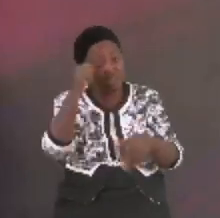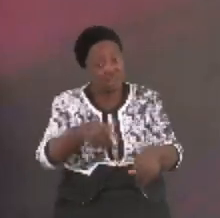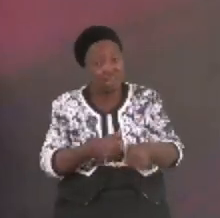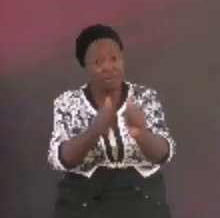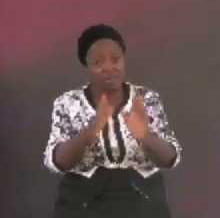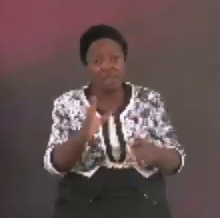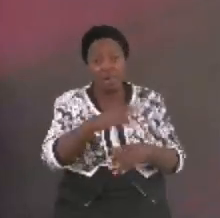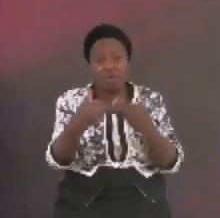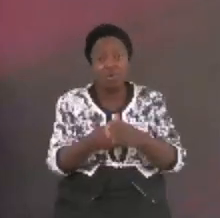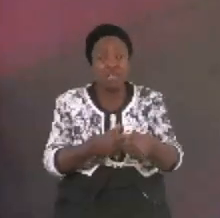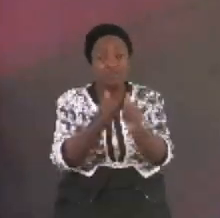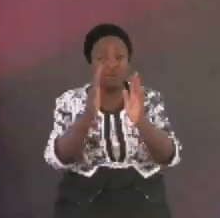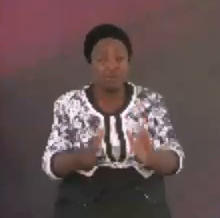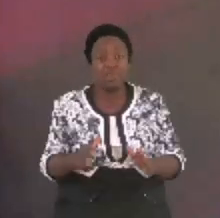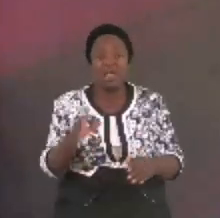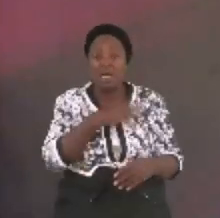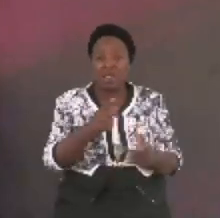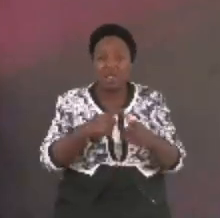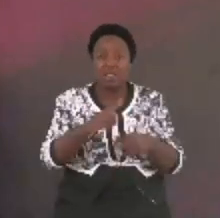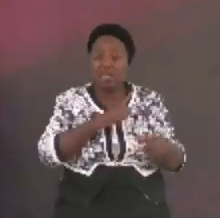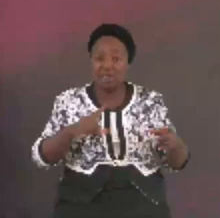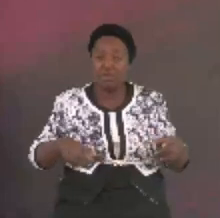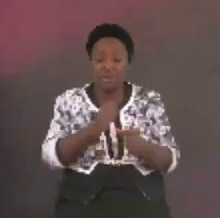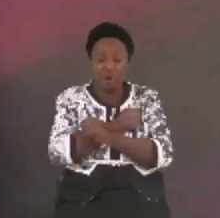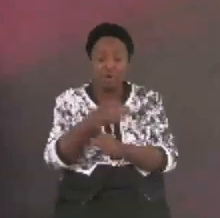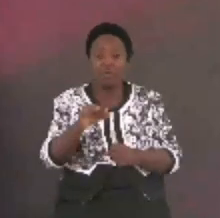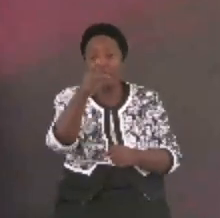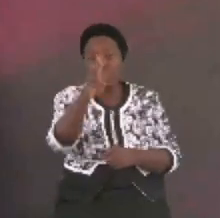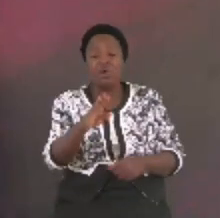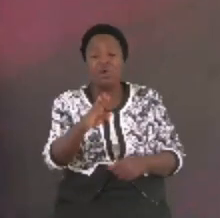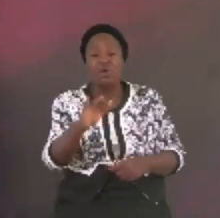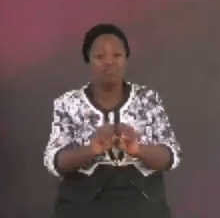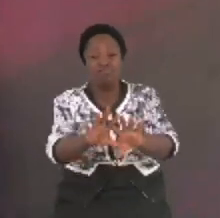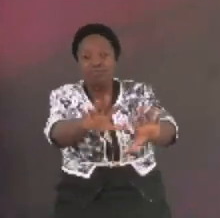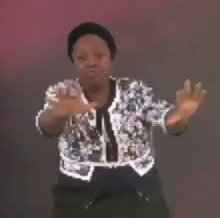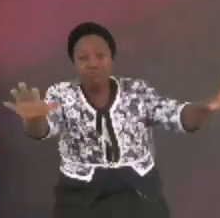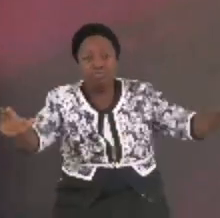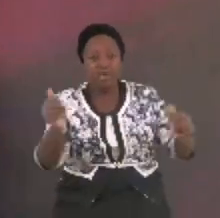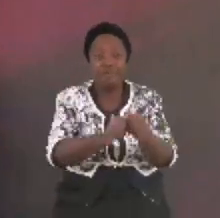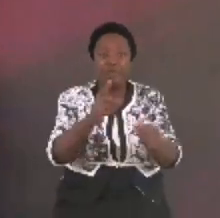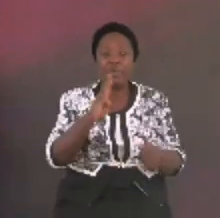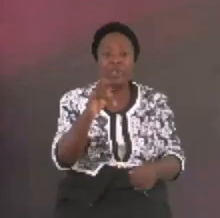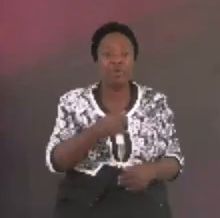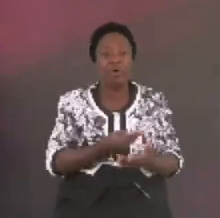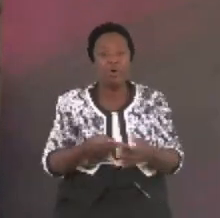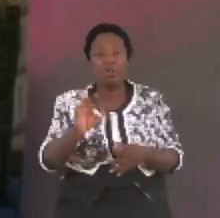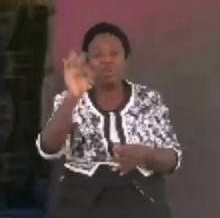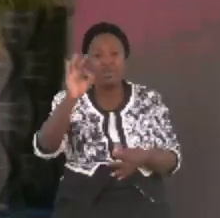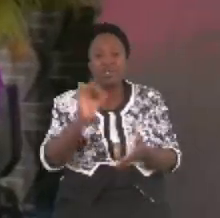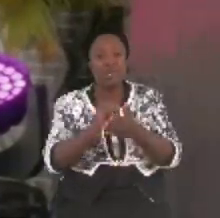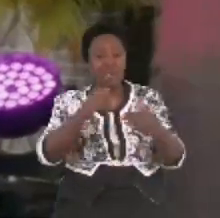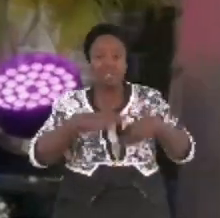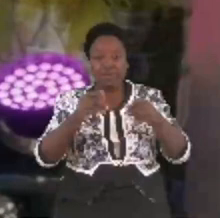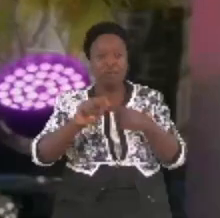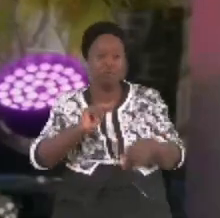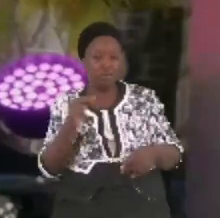Et l'amour de Dieu est répandu dans nos cœurs, comme le Saint-Esprit le fait, qu'il nous a